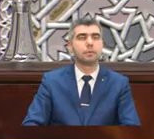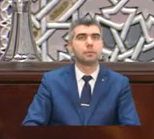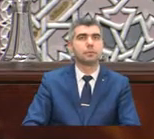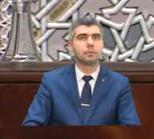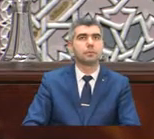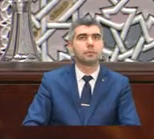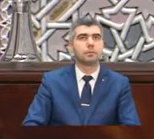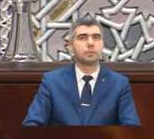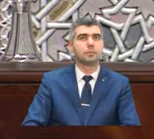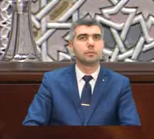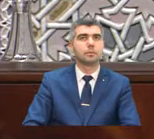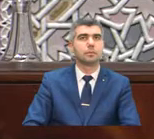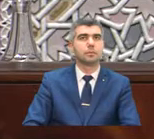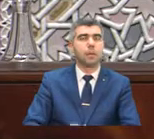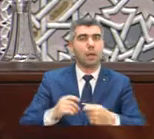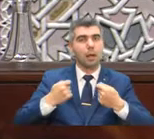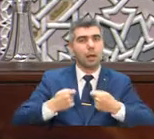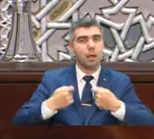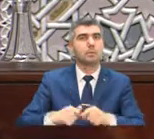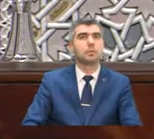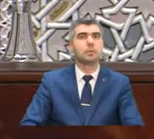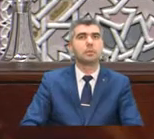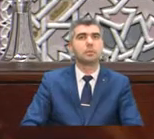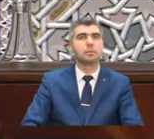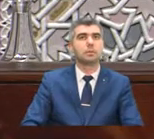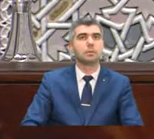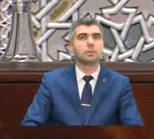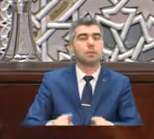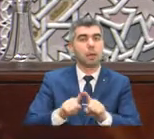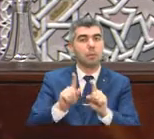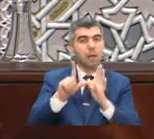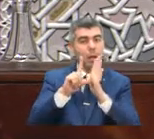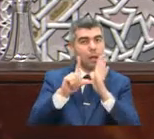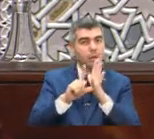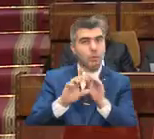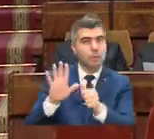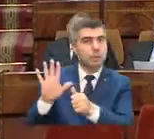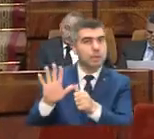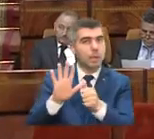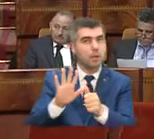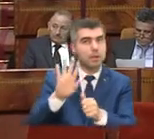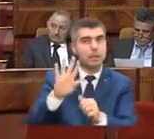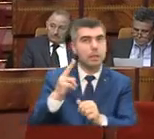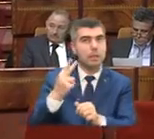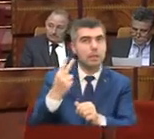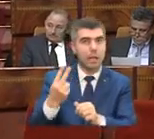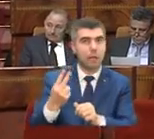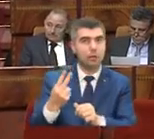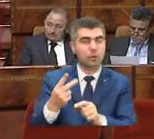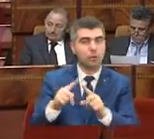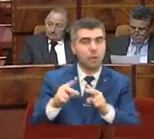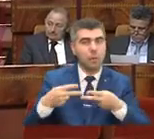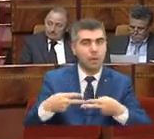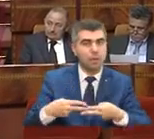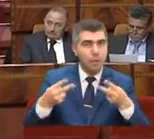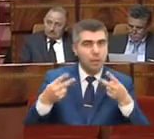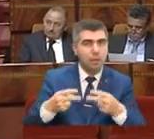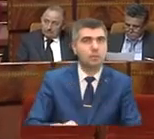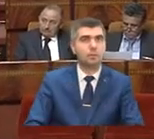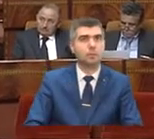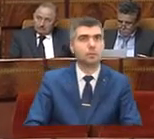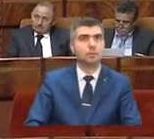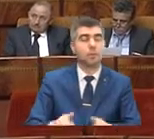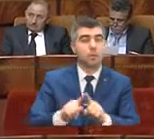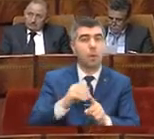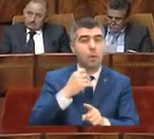لا سيد رئيس، هو بالنسبة للقانون 66/12 السيد الوزير تم إخراج القانون ديال 66/12 بالنسبة